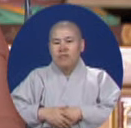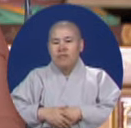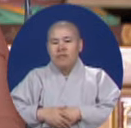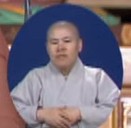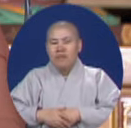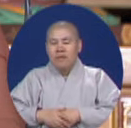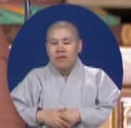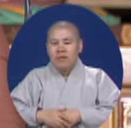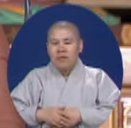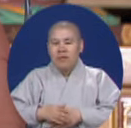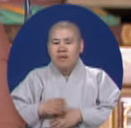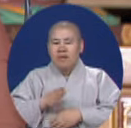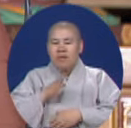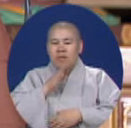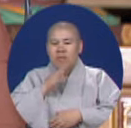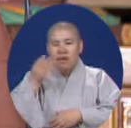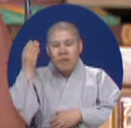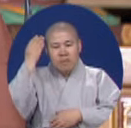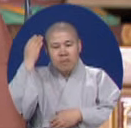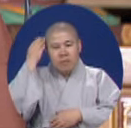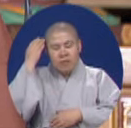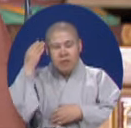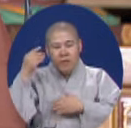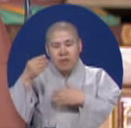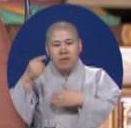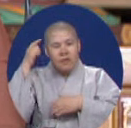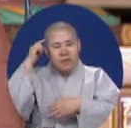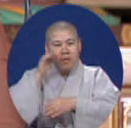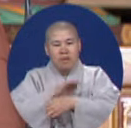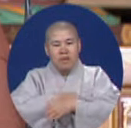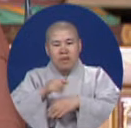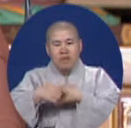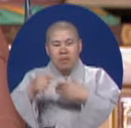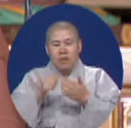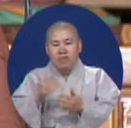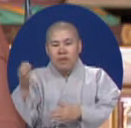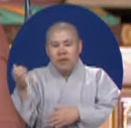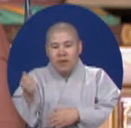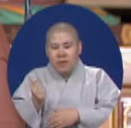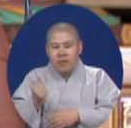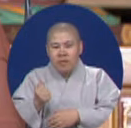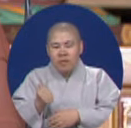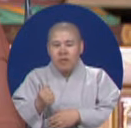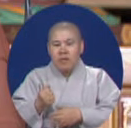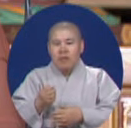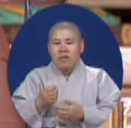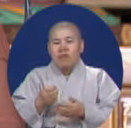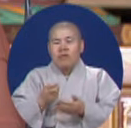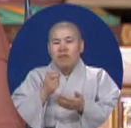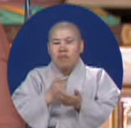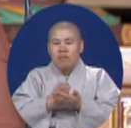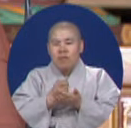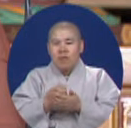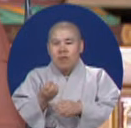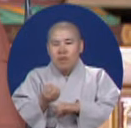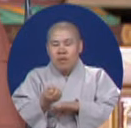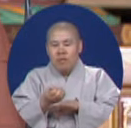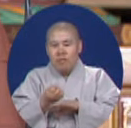구진반야하고 참반야를 갖추고 이 무심 안에 삼신이 자제하여 법신, 보신, 화신